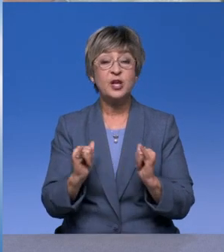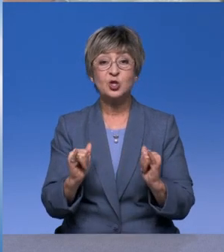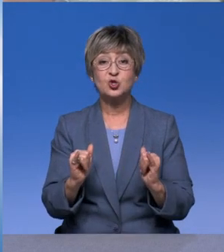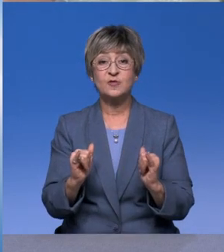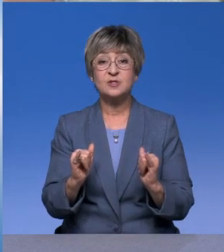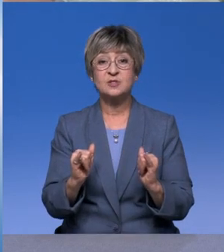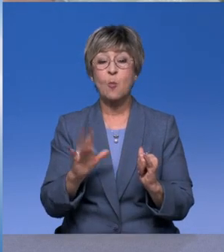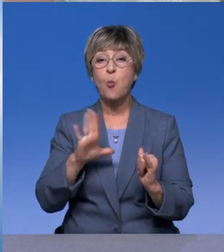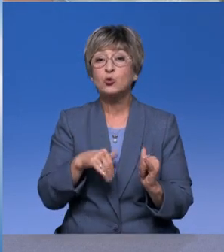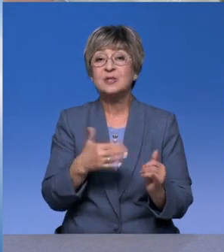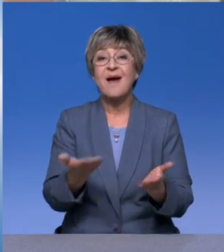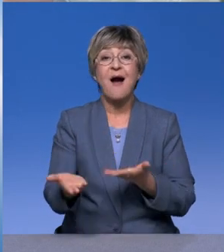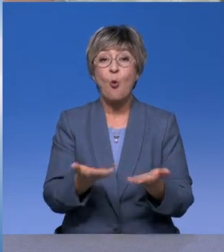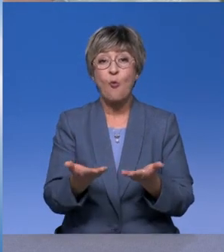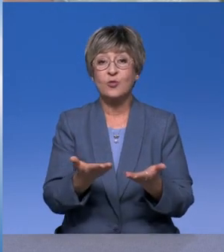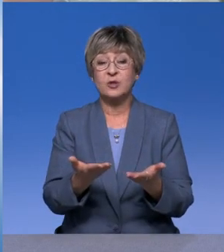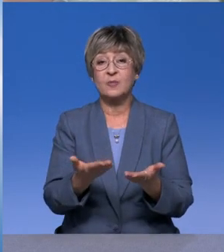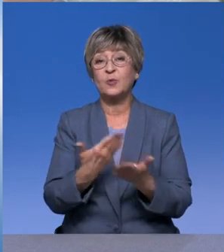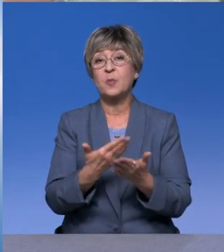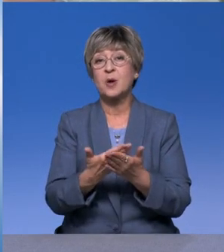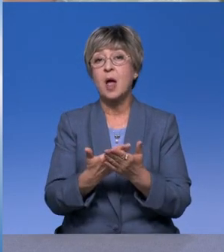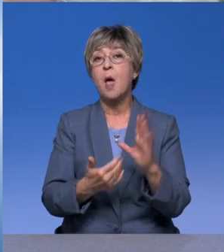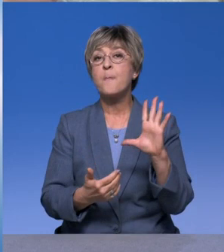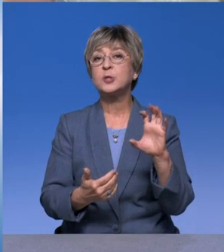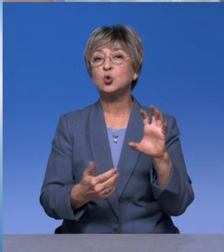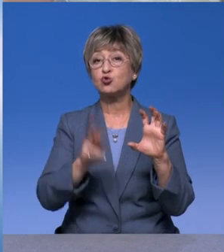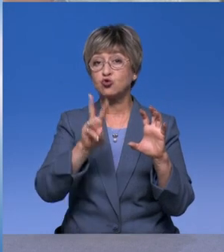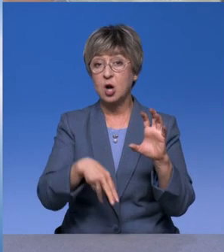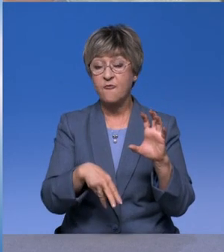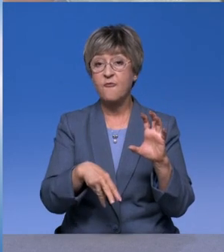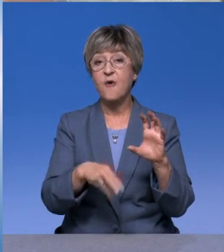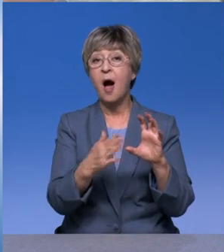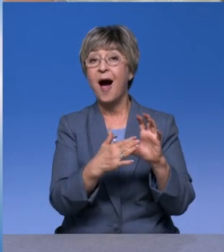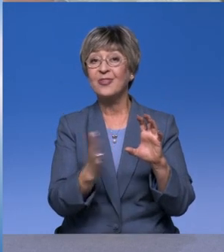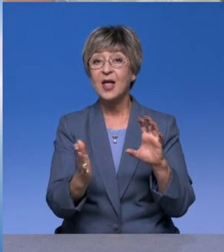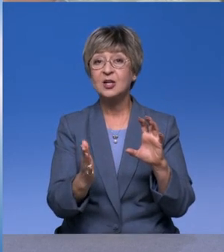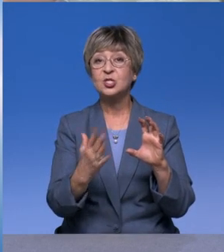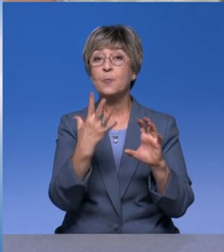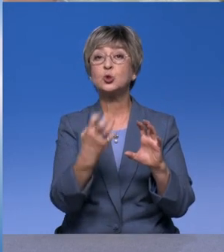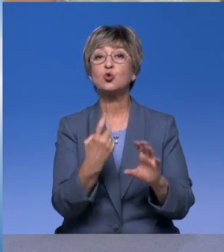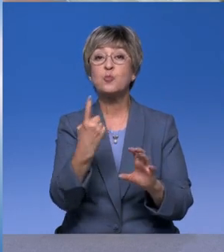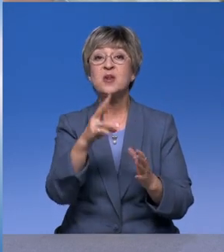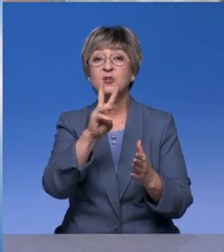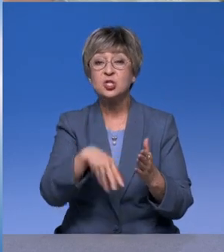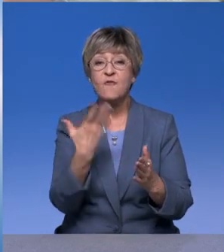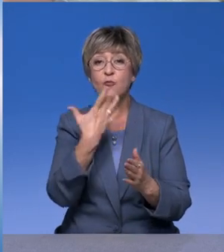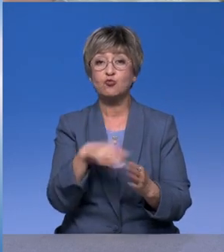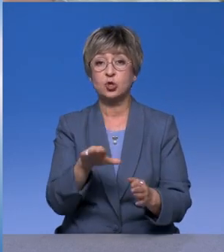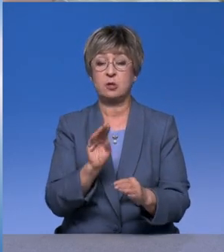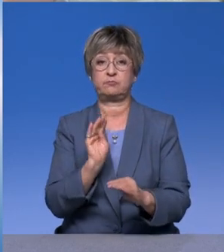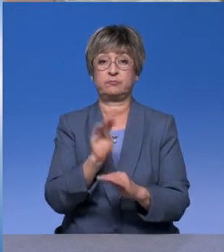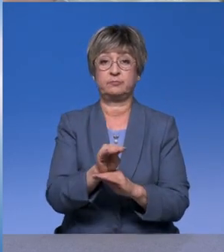увеличивать после какого-то, там, допустим, 500-го штрафа, там 501-й штраф уже, чтобы он